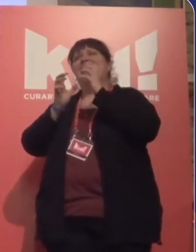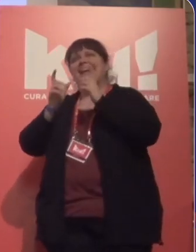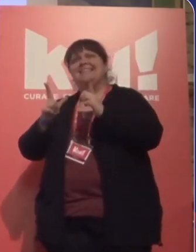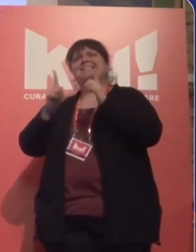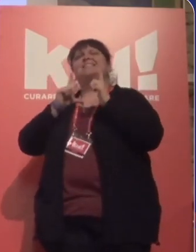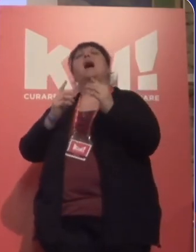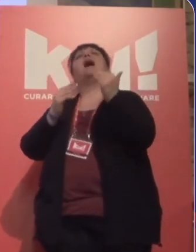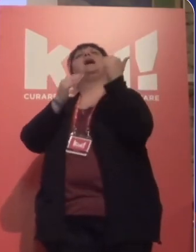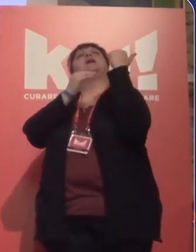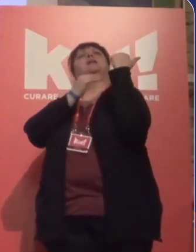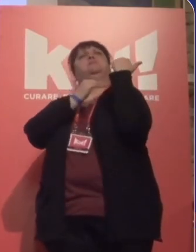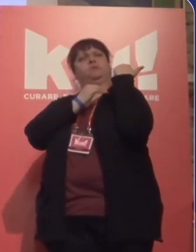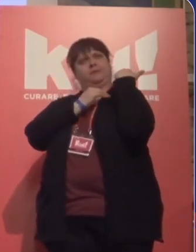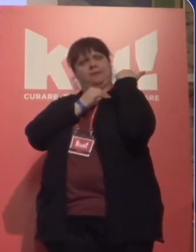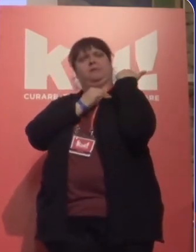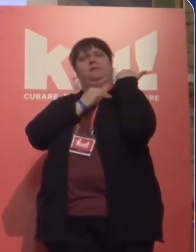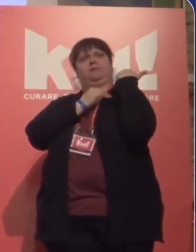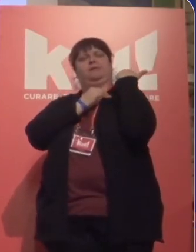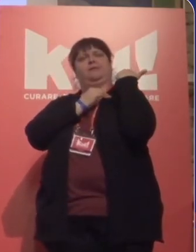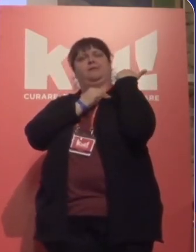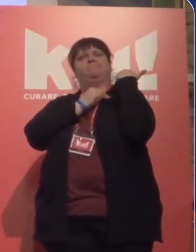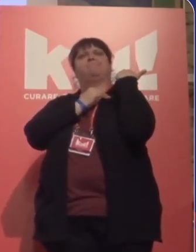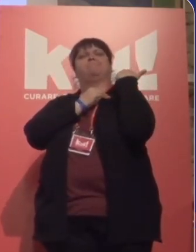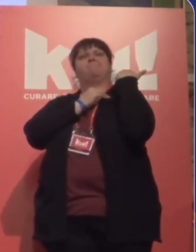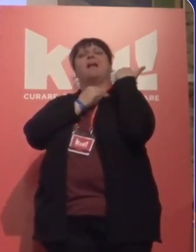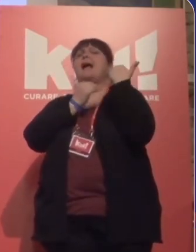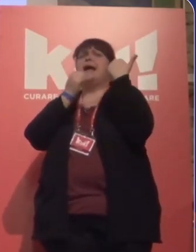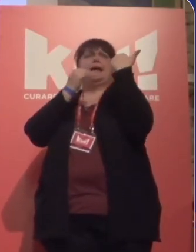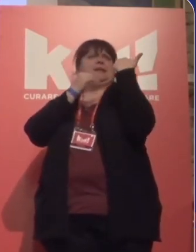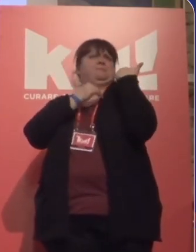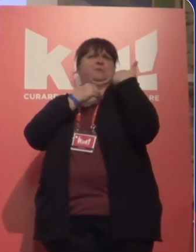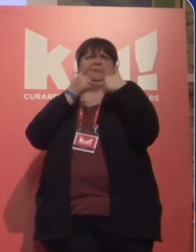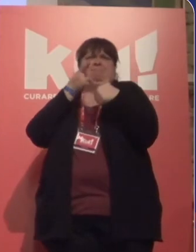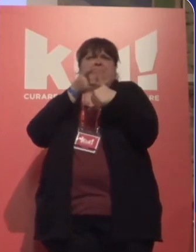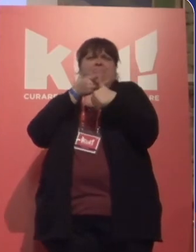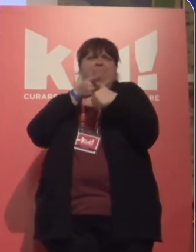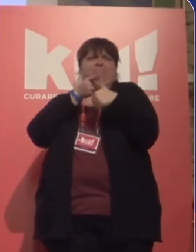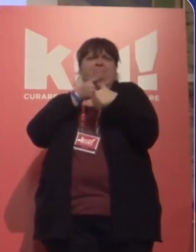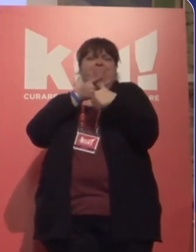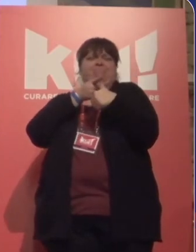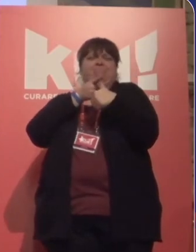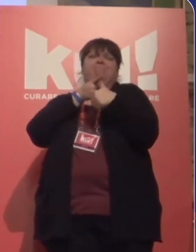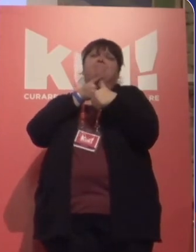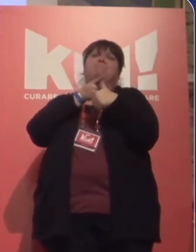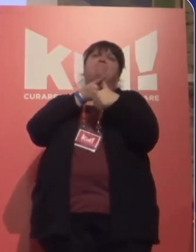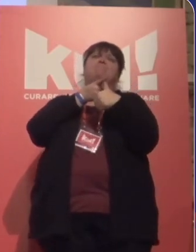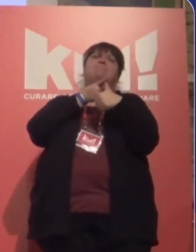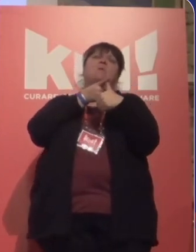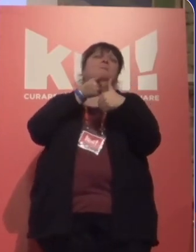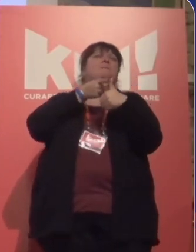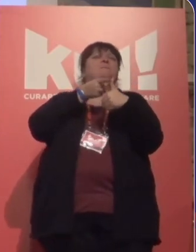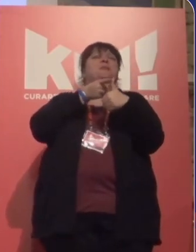innanzitutto io credo quella di non far vincere la necessità della rimozione